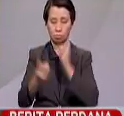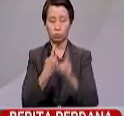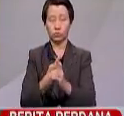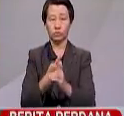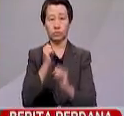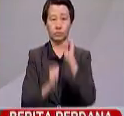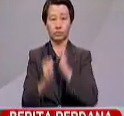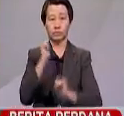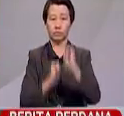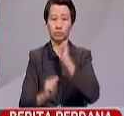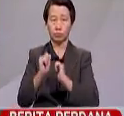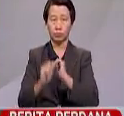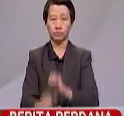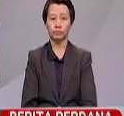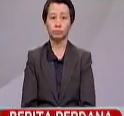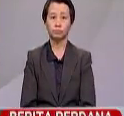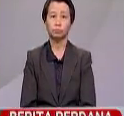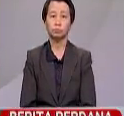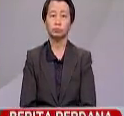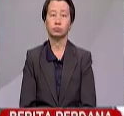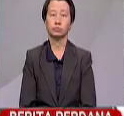lakonan.